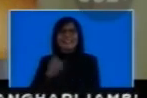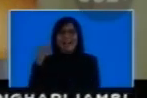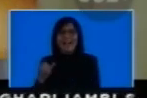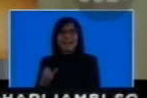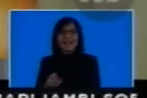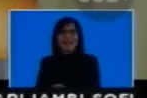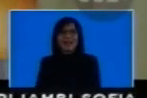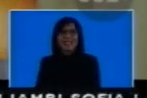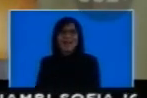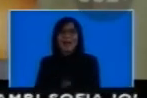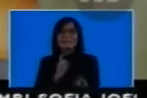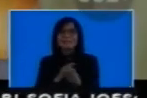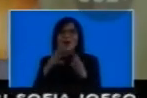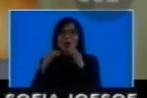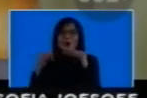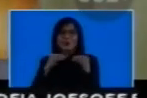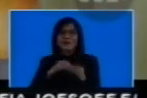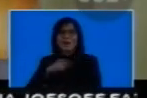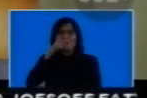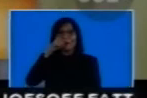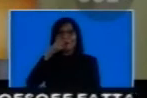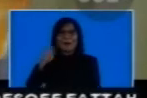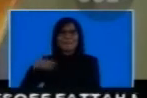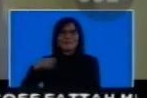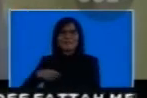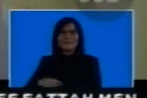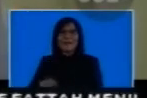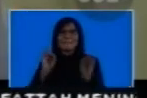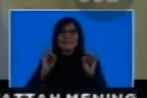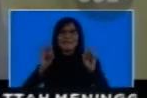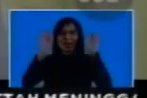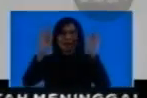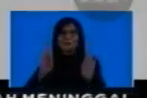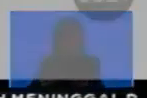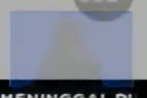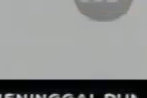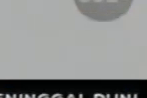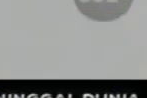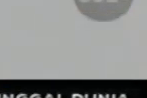Bisa bertemu dan berkomunikasi langsung dengan Bapak Menteri Pendidikan dan Kebudayaan.